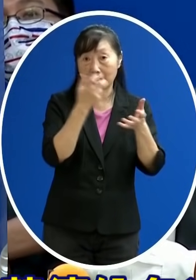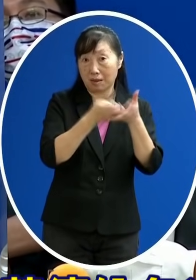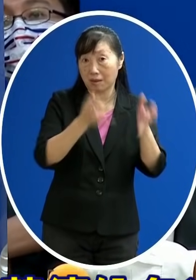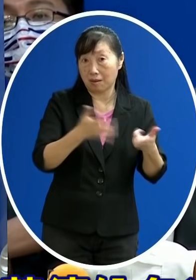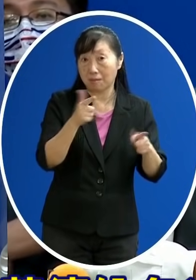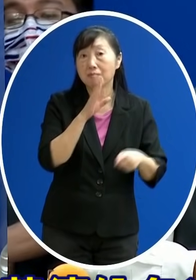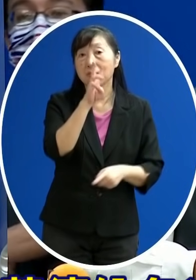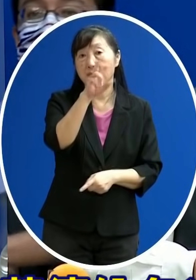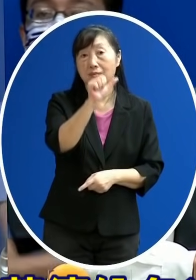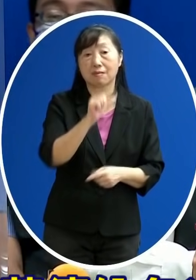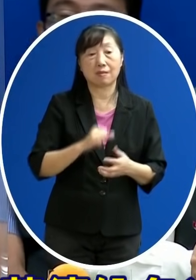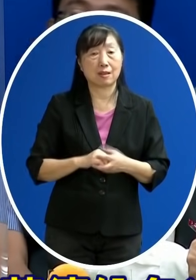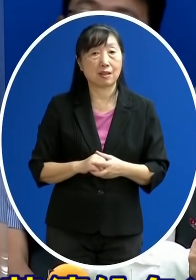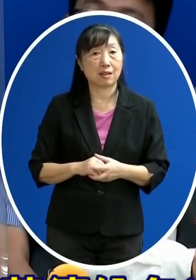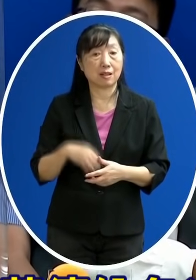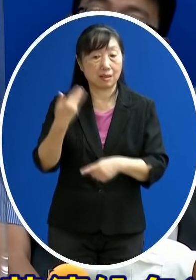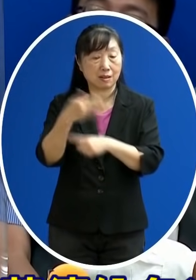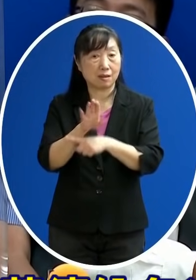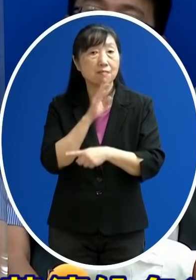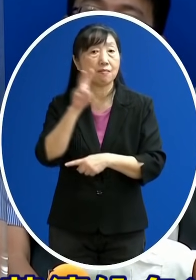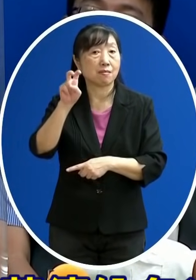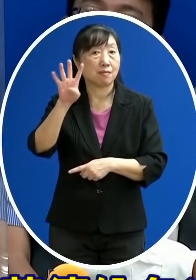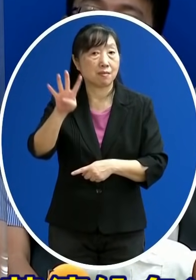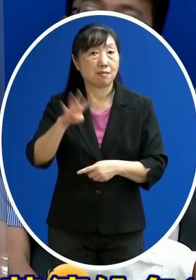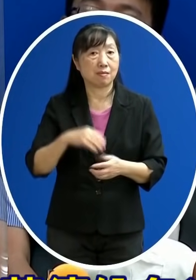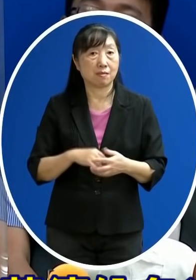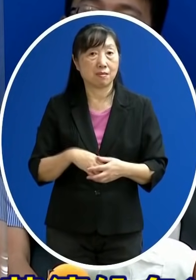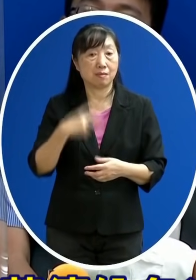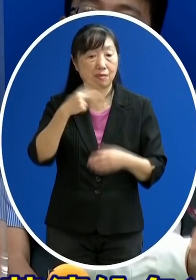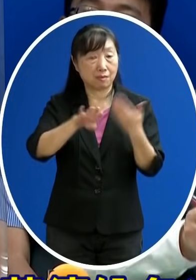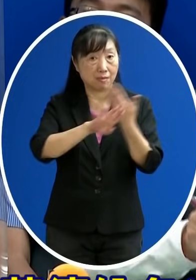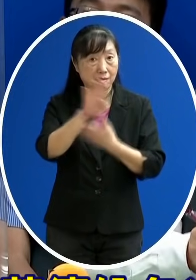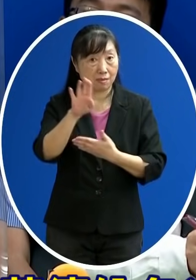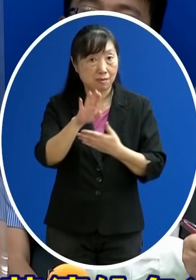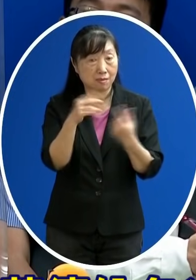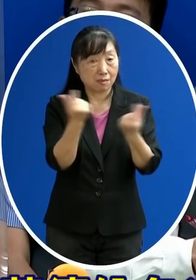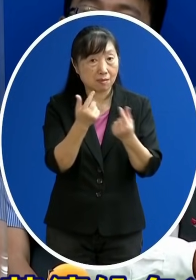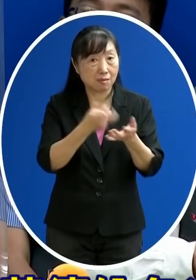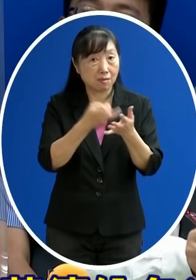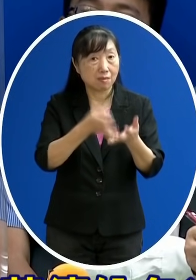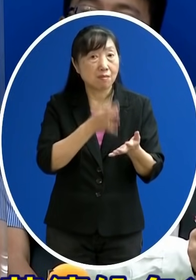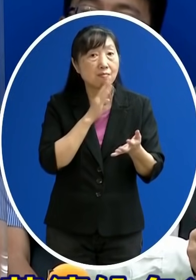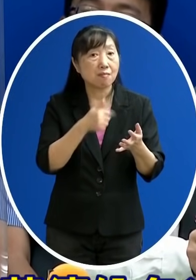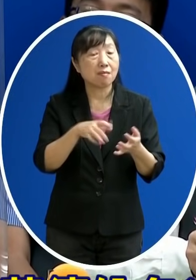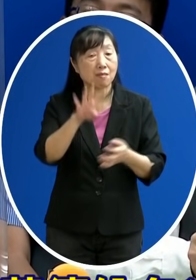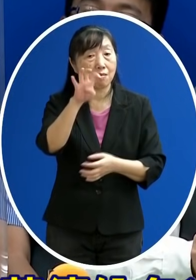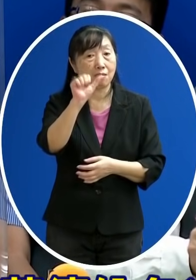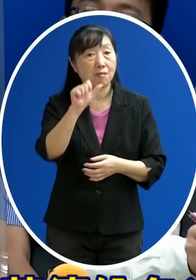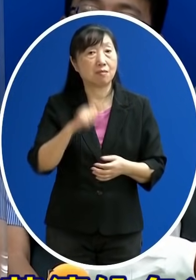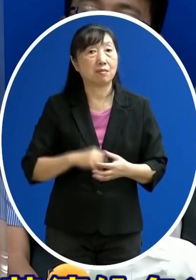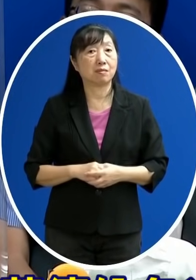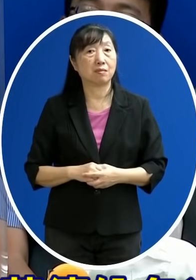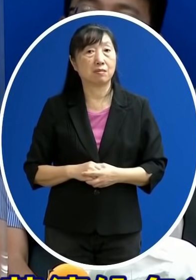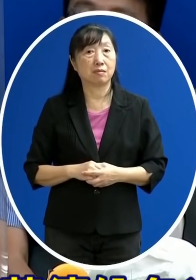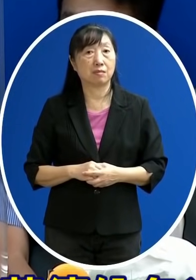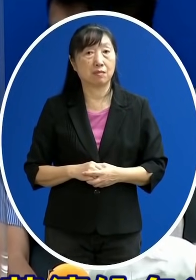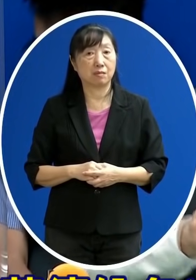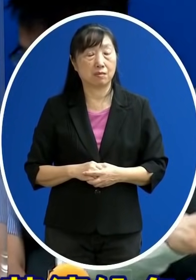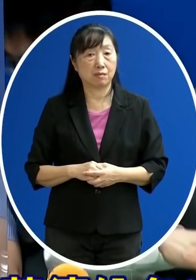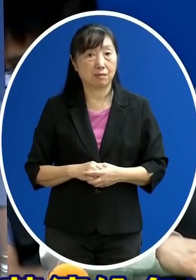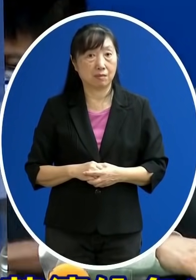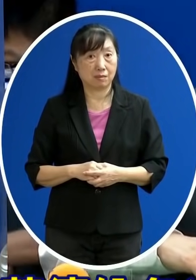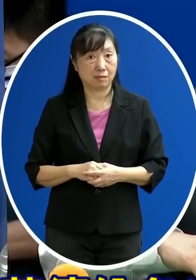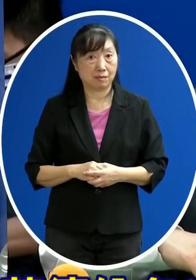事件有35件，还有死亡24件，还有其他疑似严重不良事件是45件。那这个